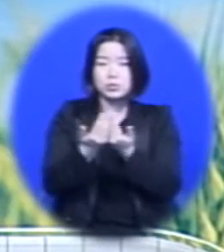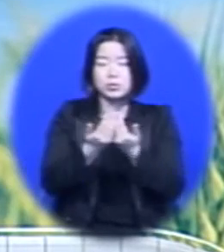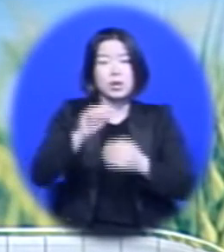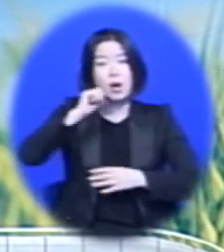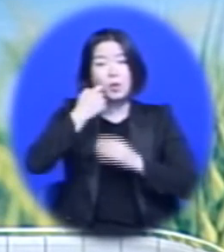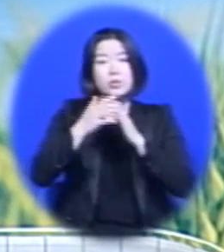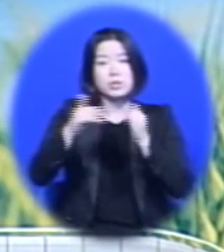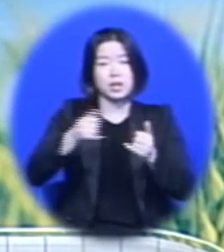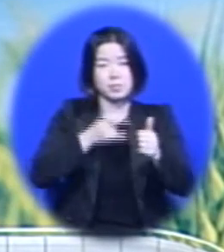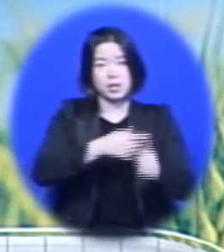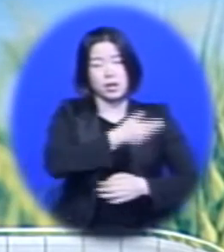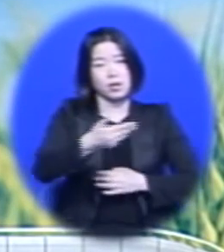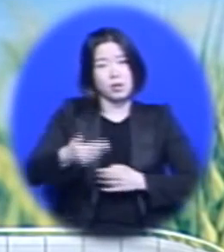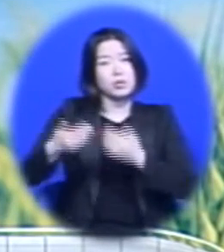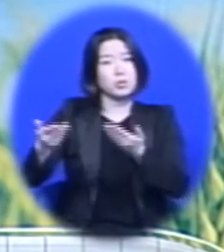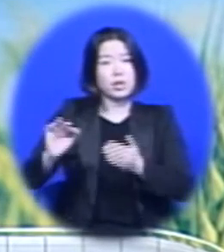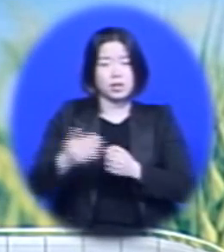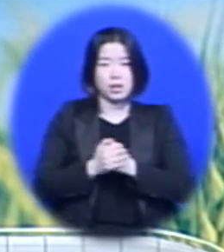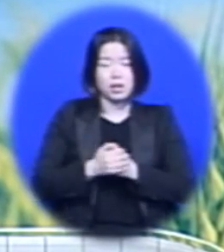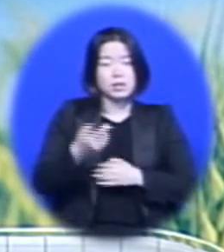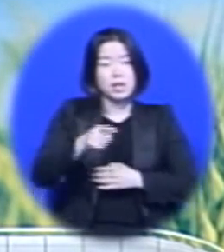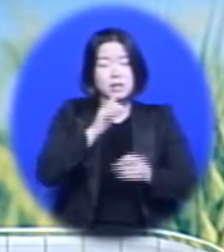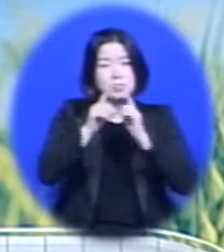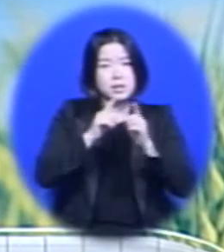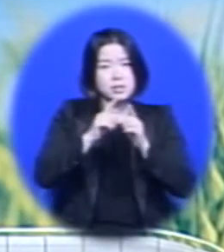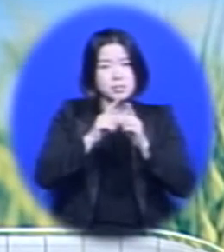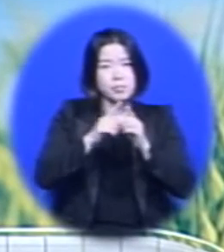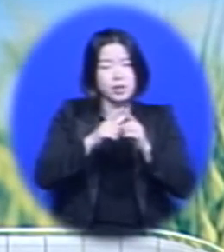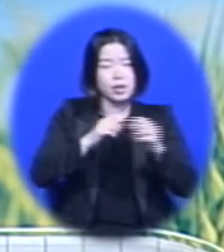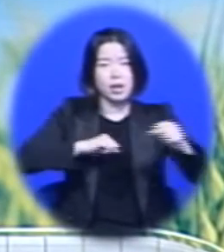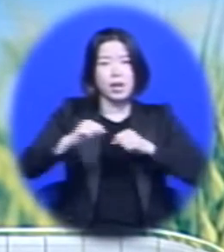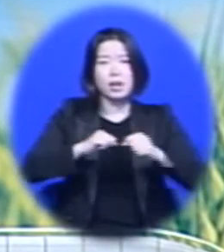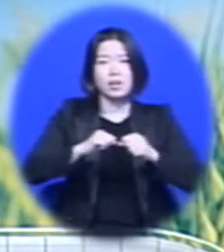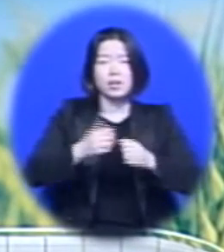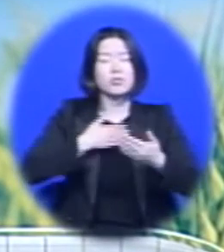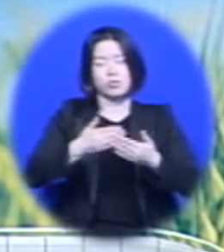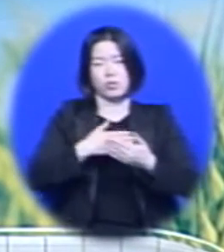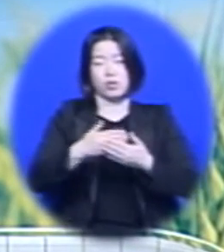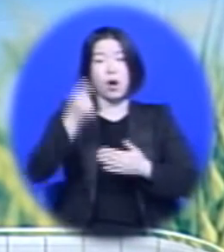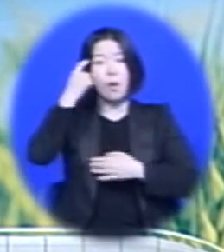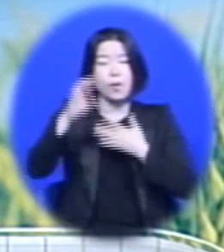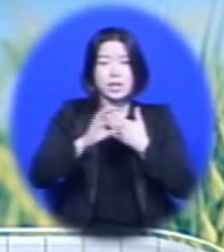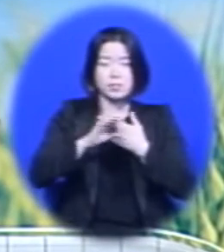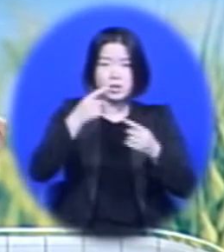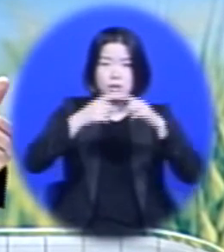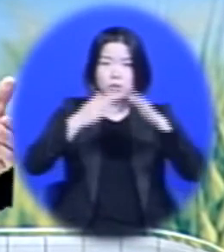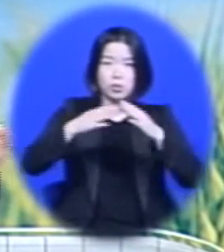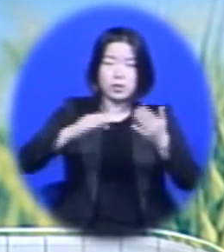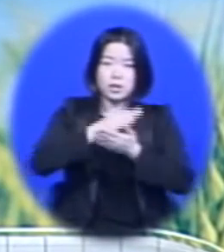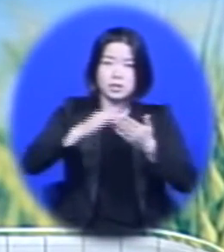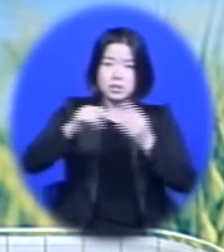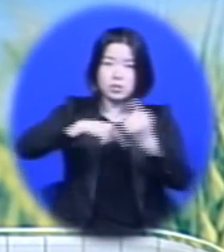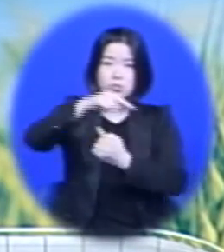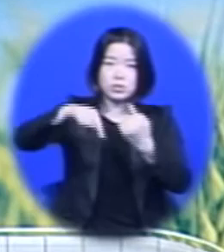아니겠습니까? 그런데 이 말씀을 적용하기가 참 두려웠습니다. 왜냐하면 교회 재정 운영에 있어서